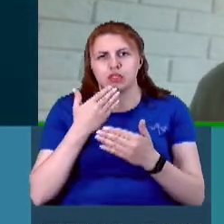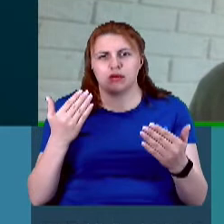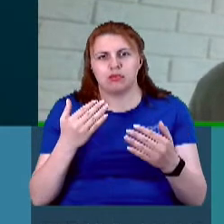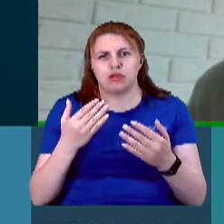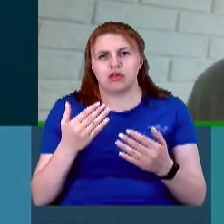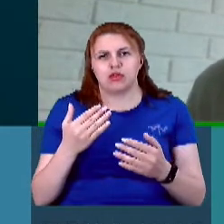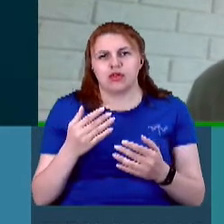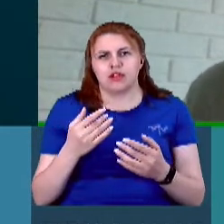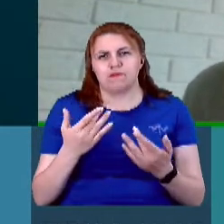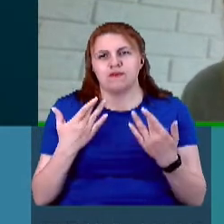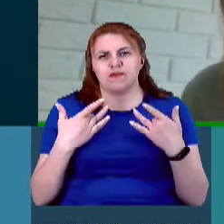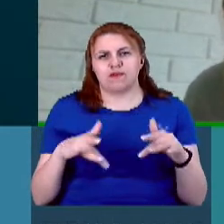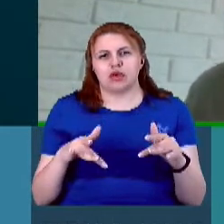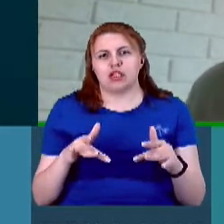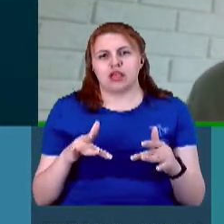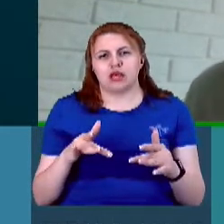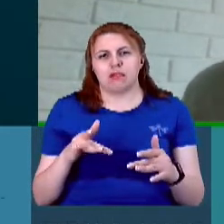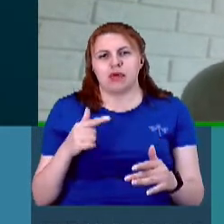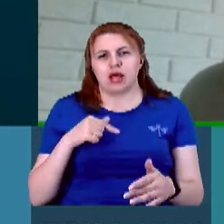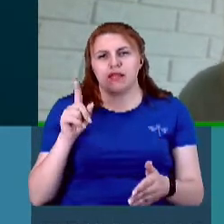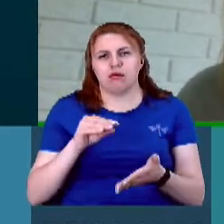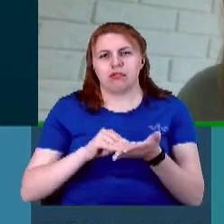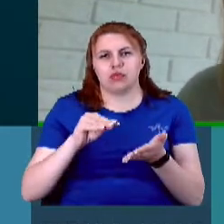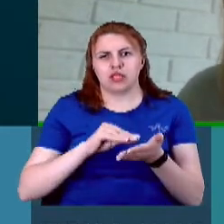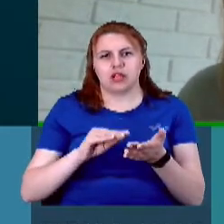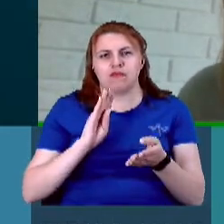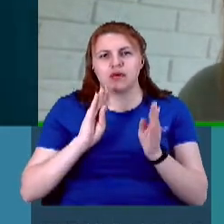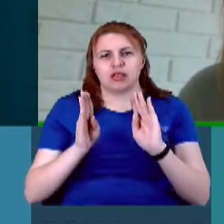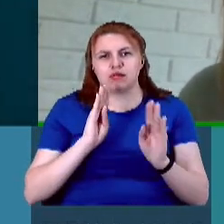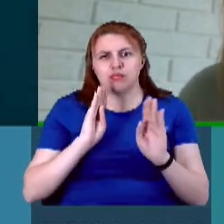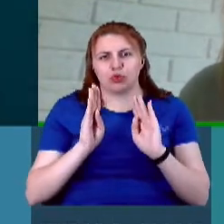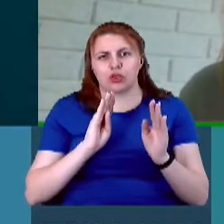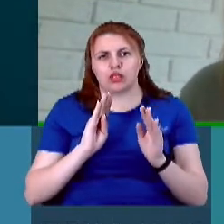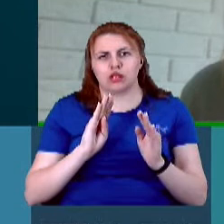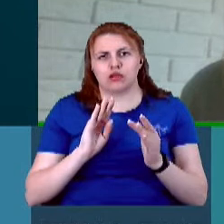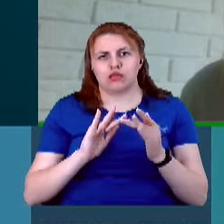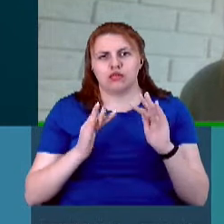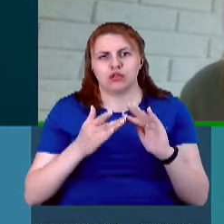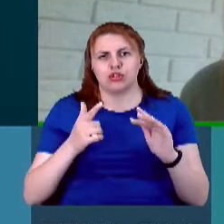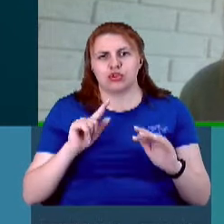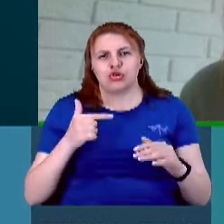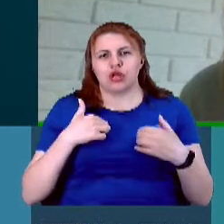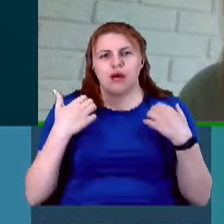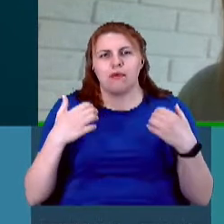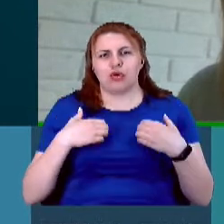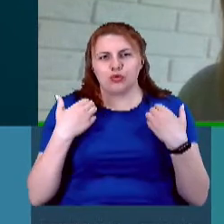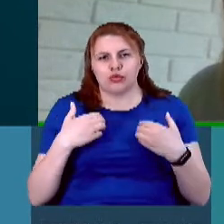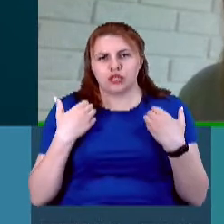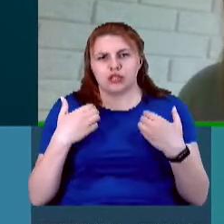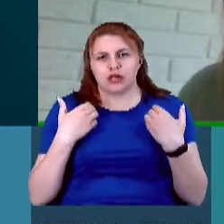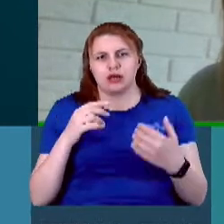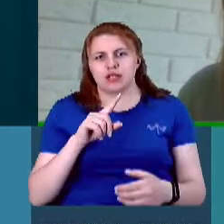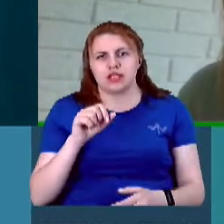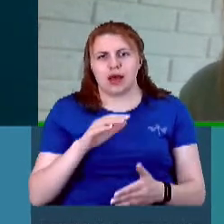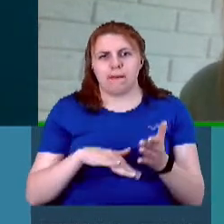яке сталося в грудні 2019 року, я навіть писала у себе на сторінці Facebook, що я боюся за безпеку